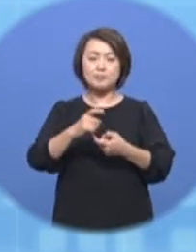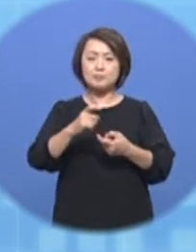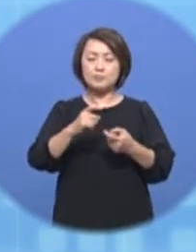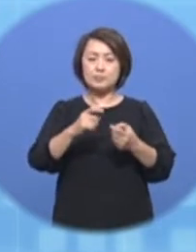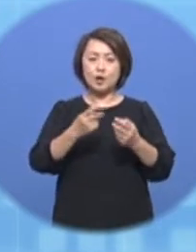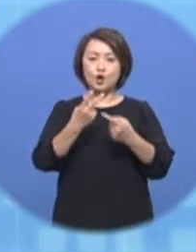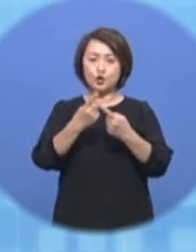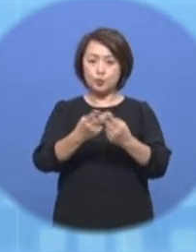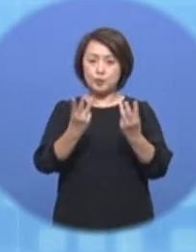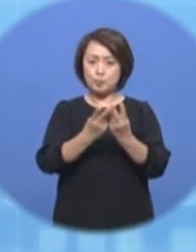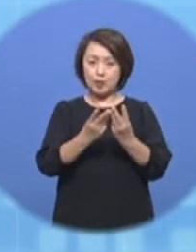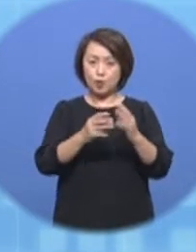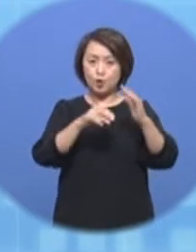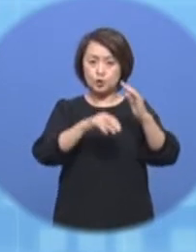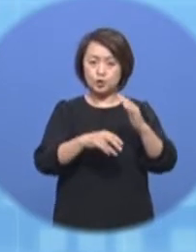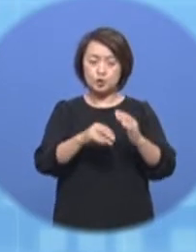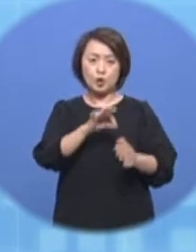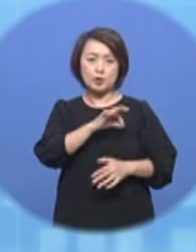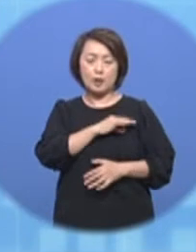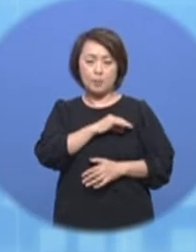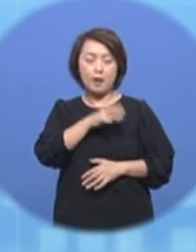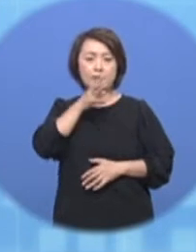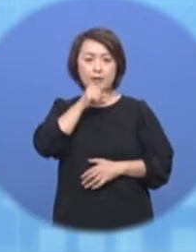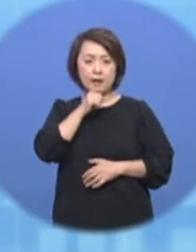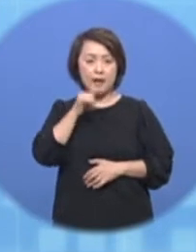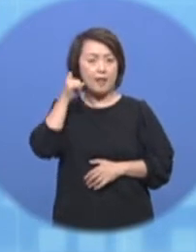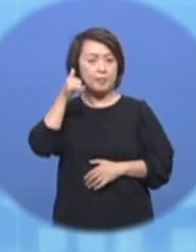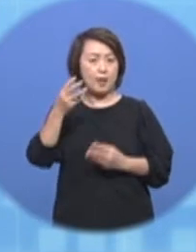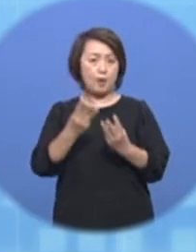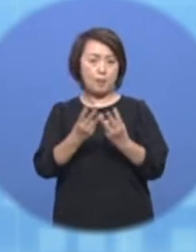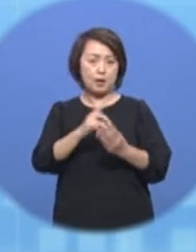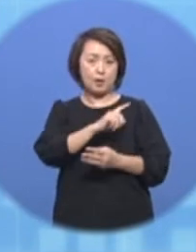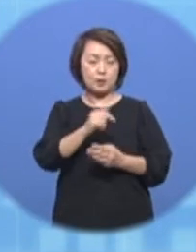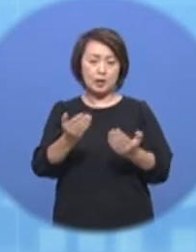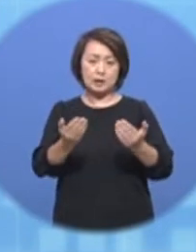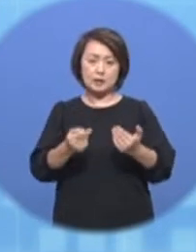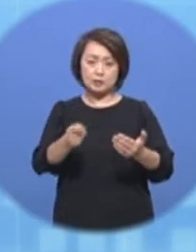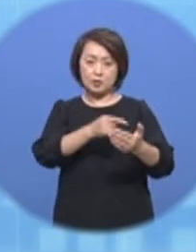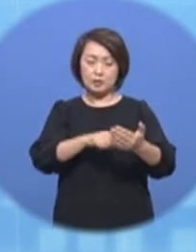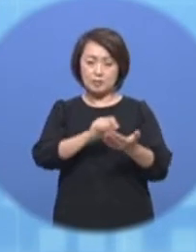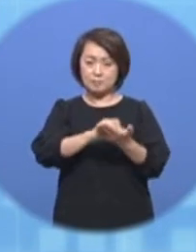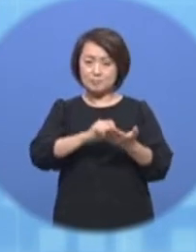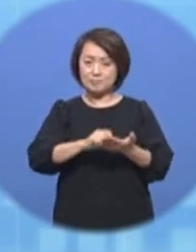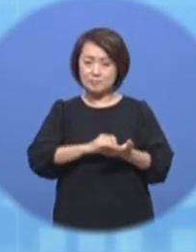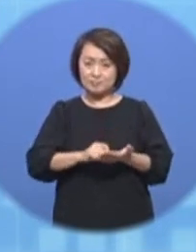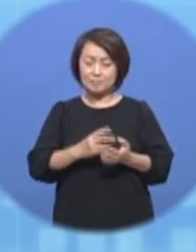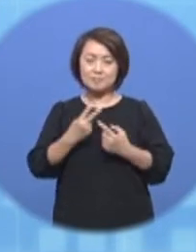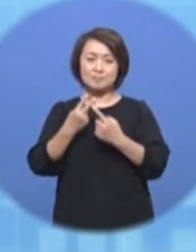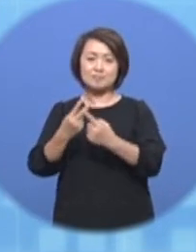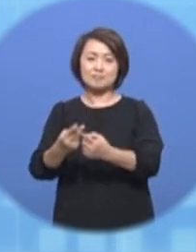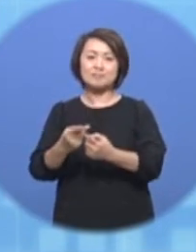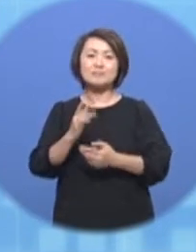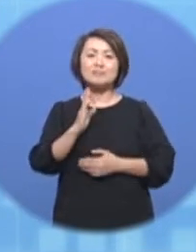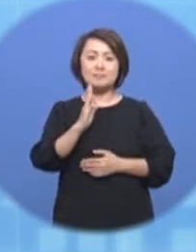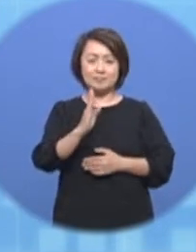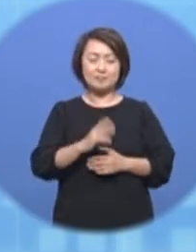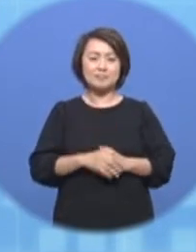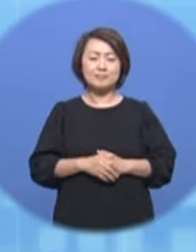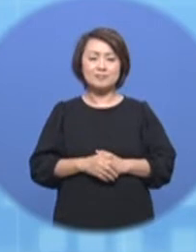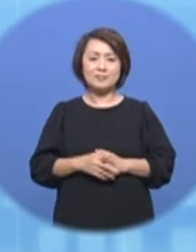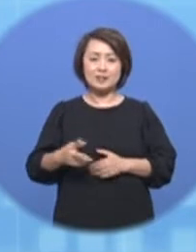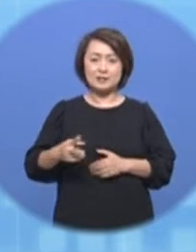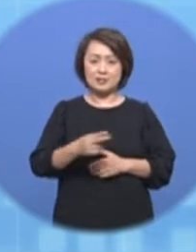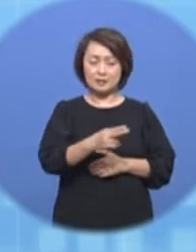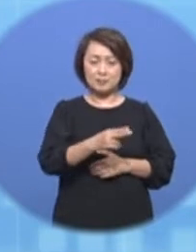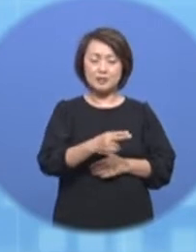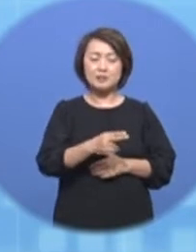号、住所、氏名、年齢、電話番号など必要事項を記入してお送りください。締め切